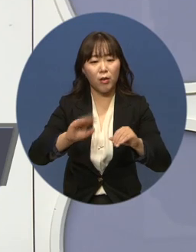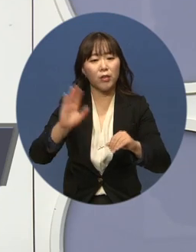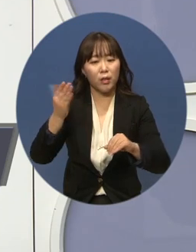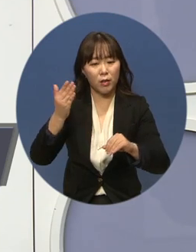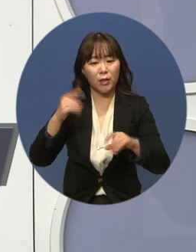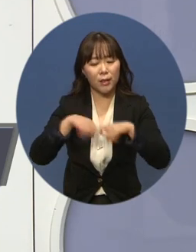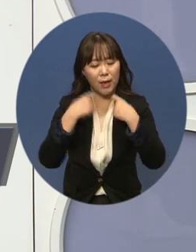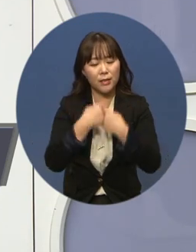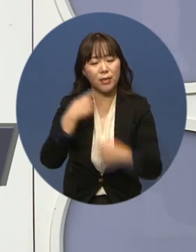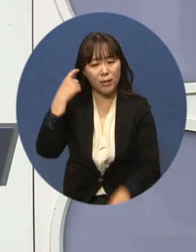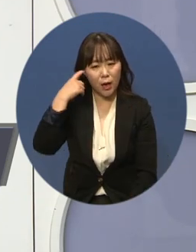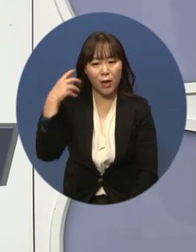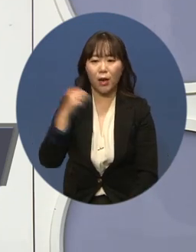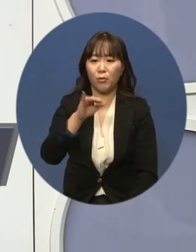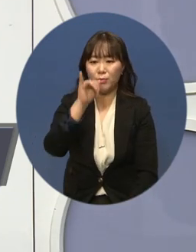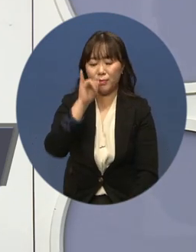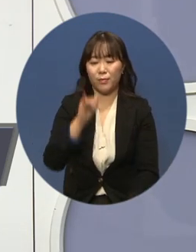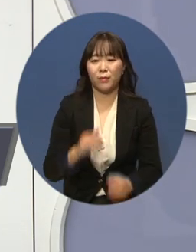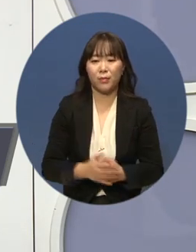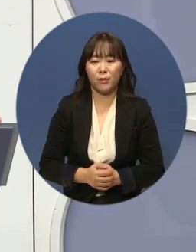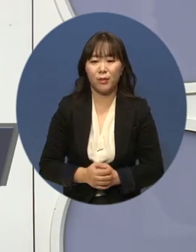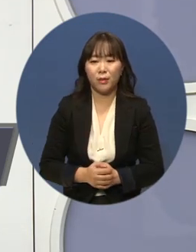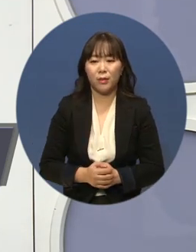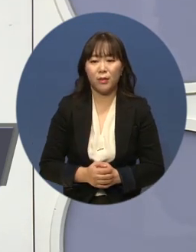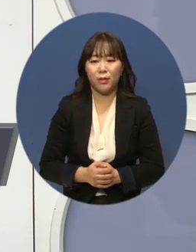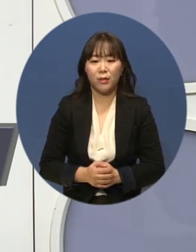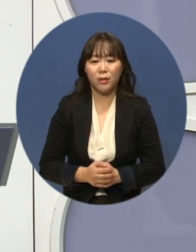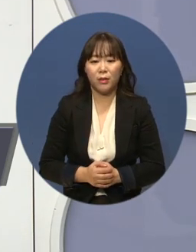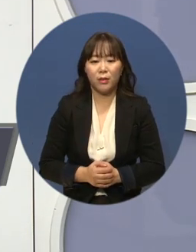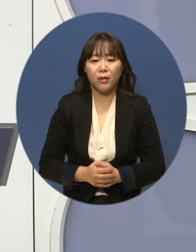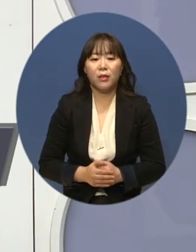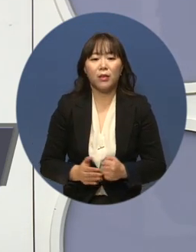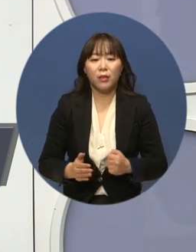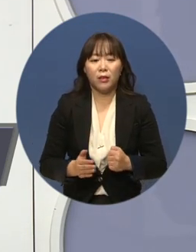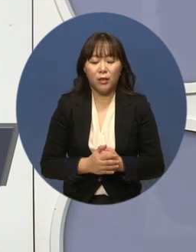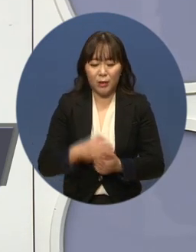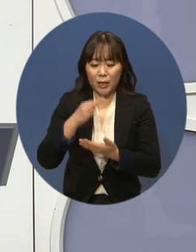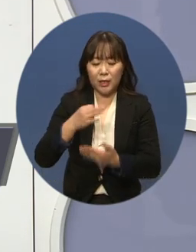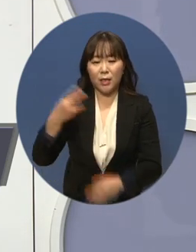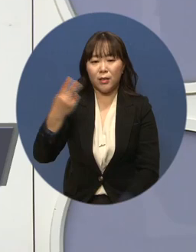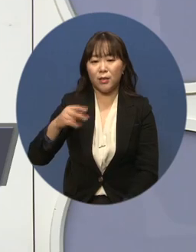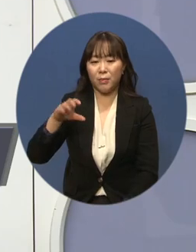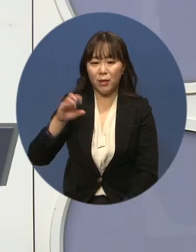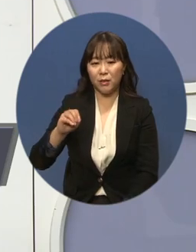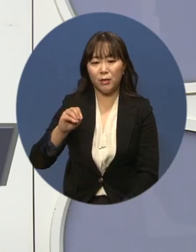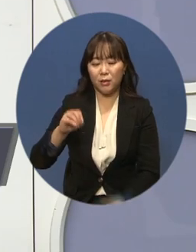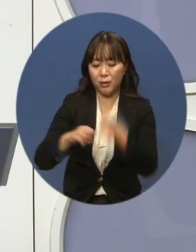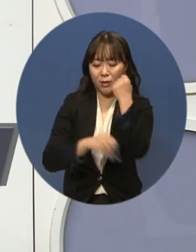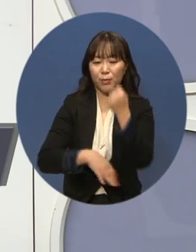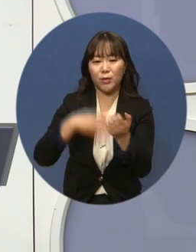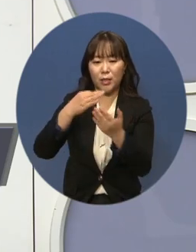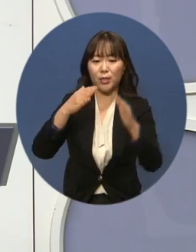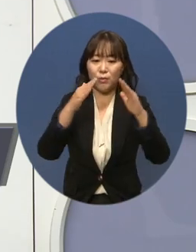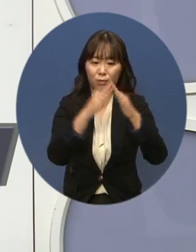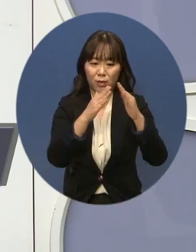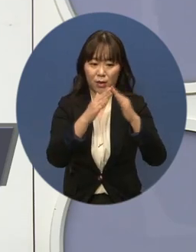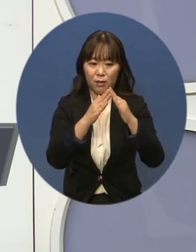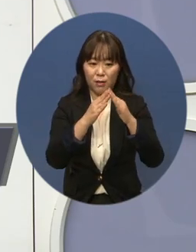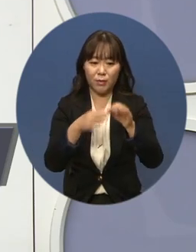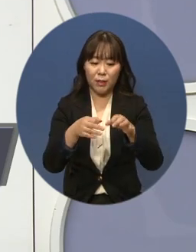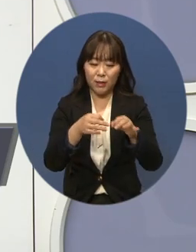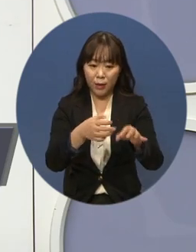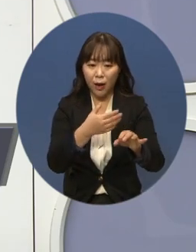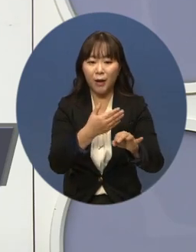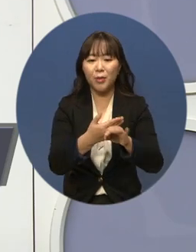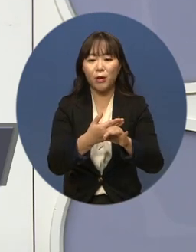된다는 개인 생각을 갖고 있는데요. 그래서 이걸 이제 자산 그 2천만 원을 기본 자산주택에 신탁을